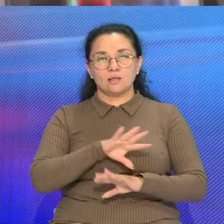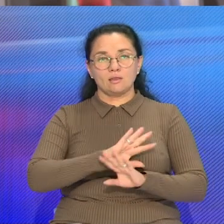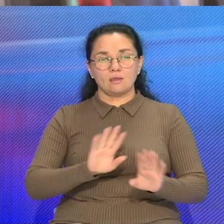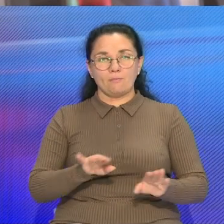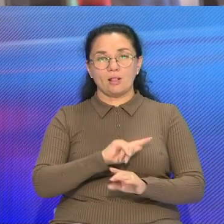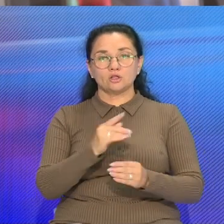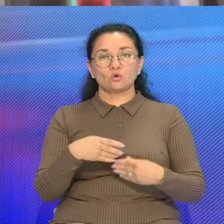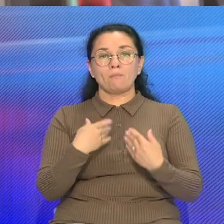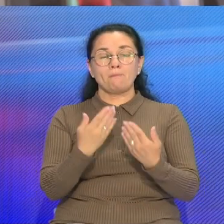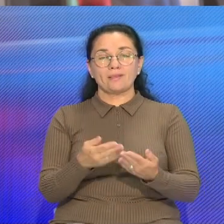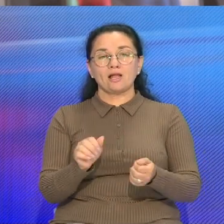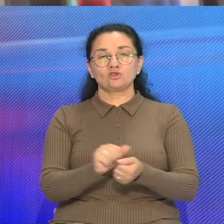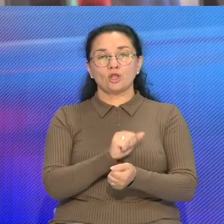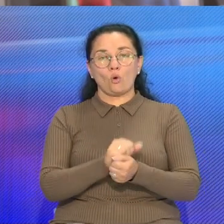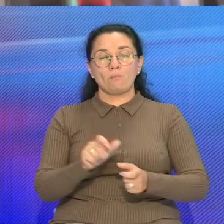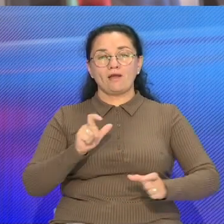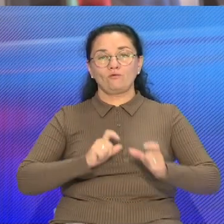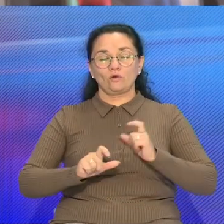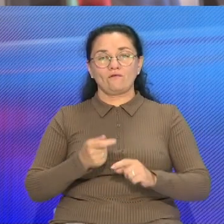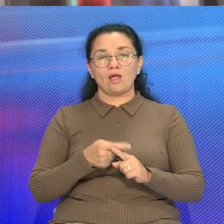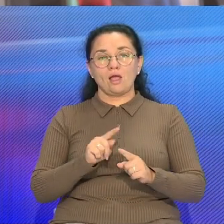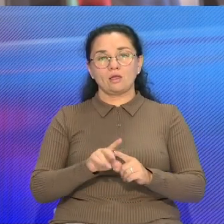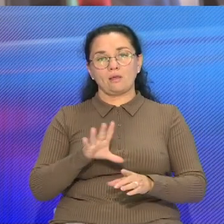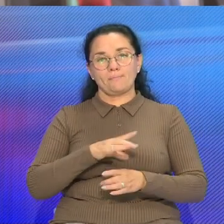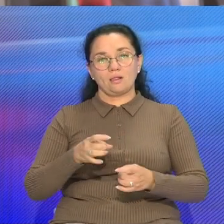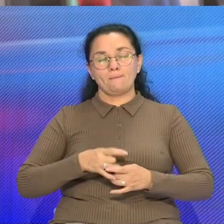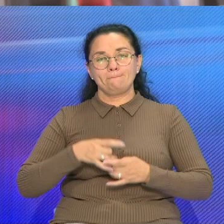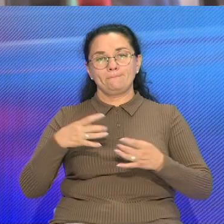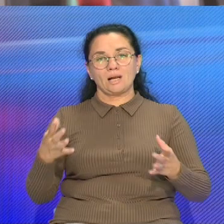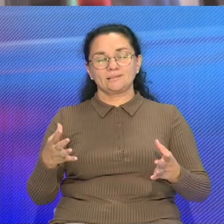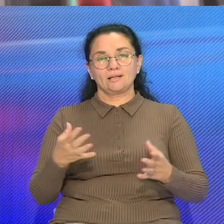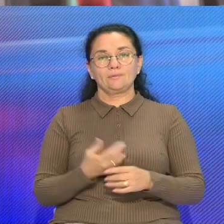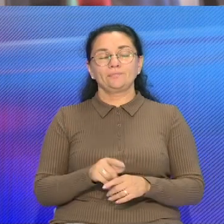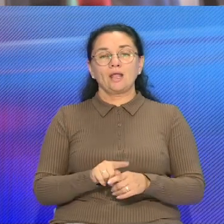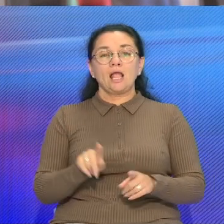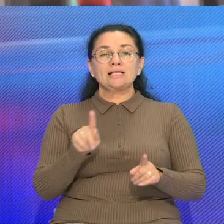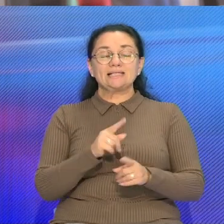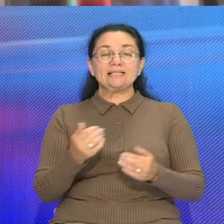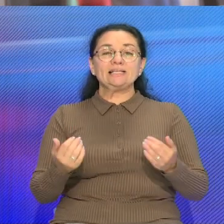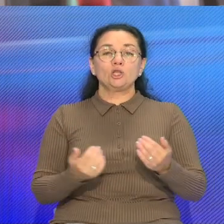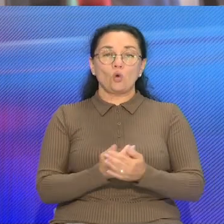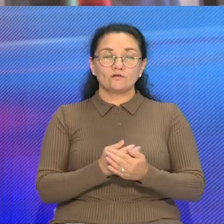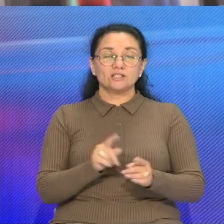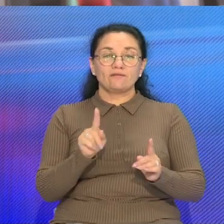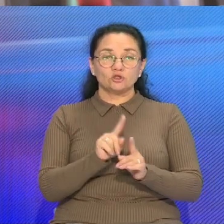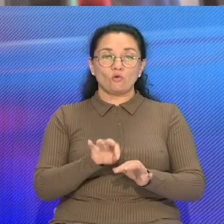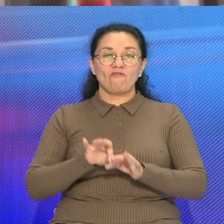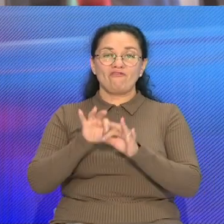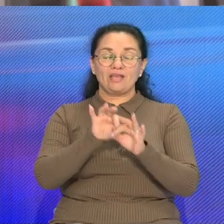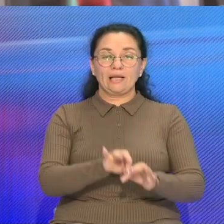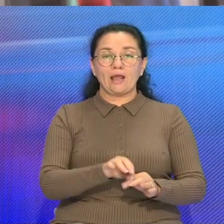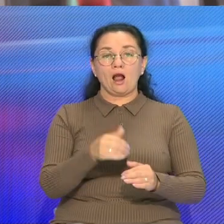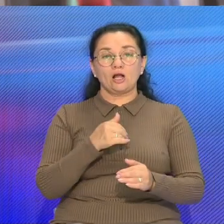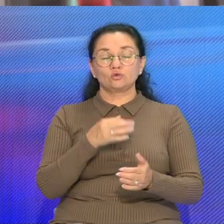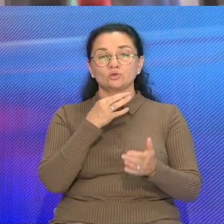подача документов в университет это был праздник. Среди новшеств таких, которые есть в этом году, хочу